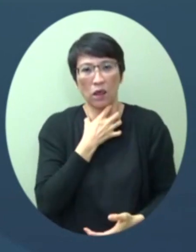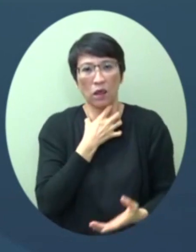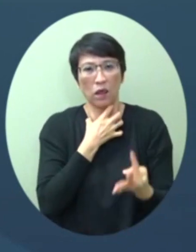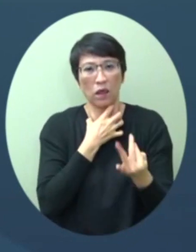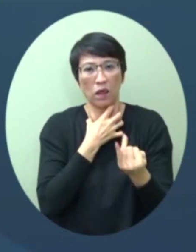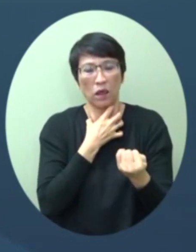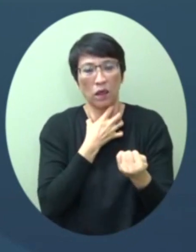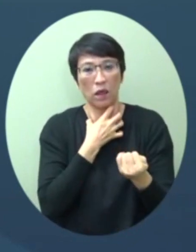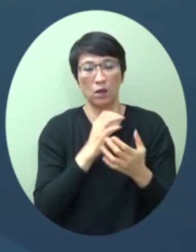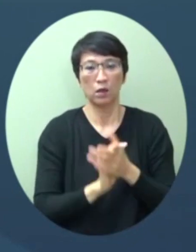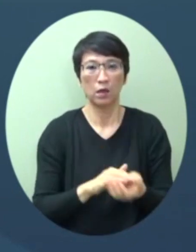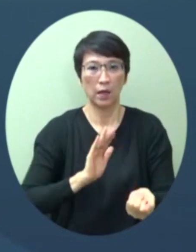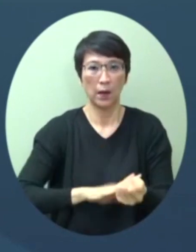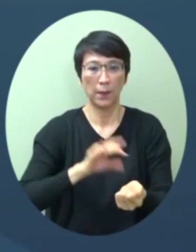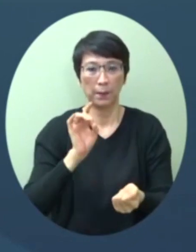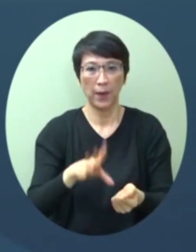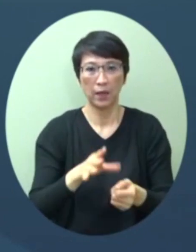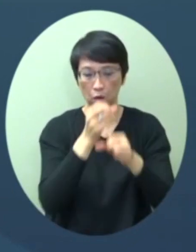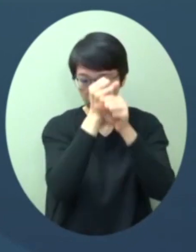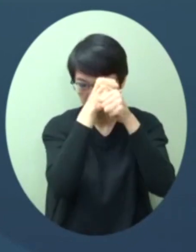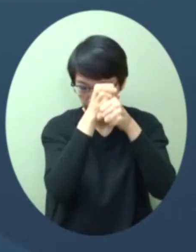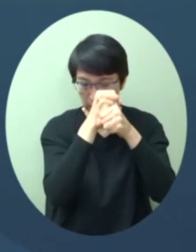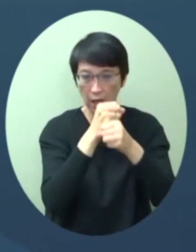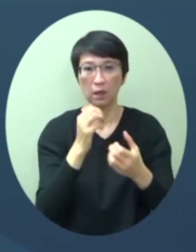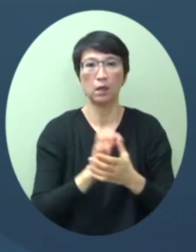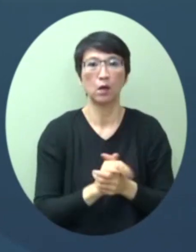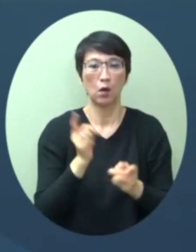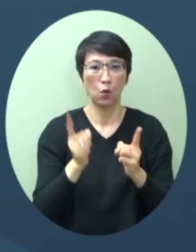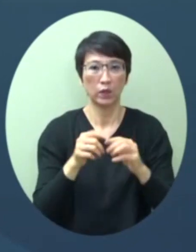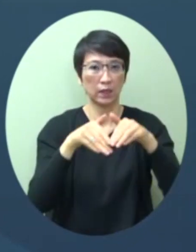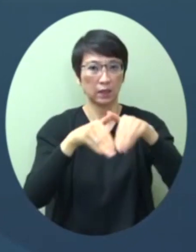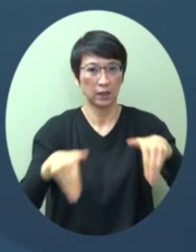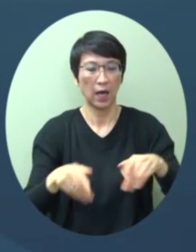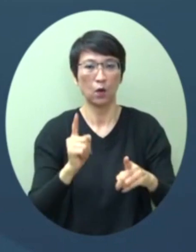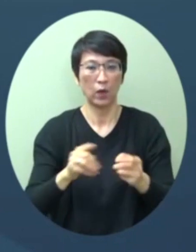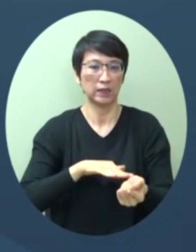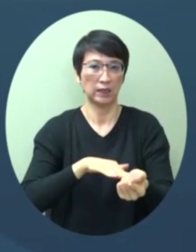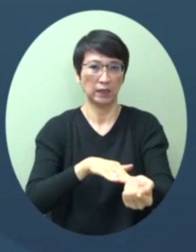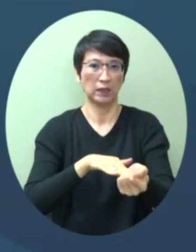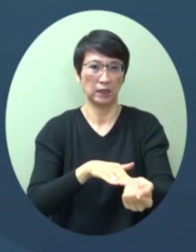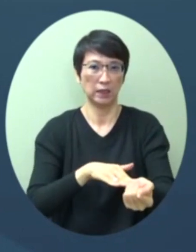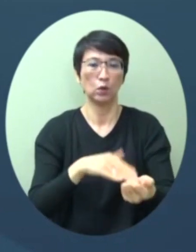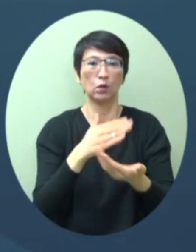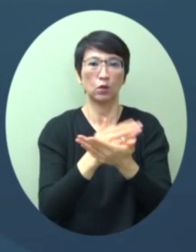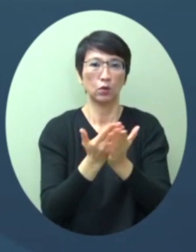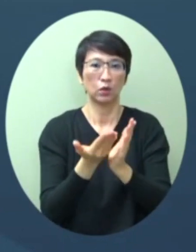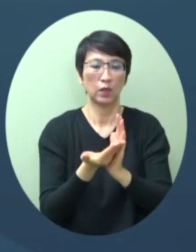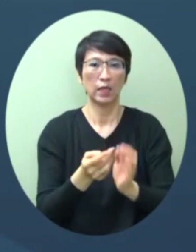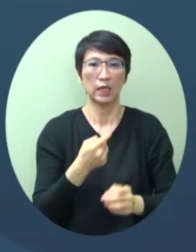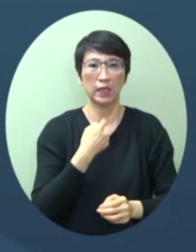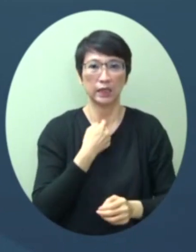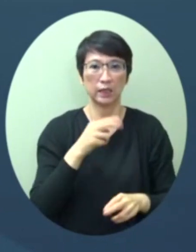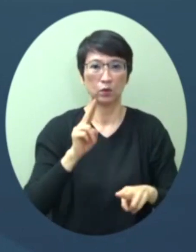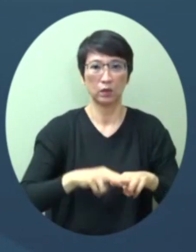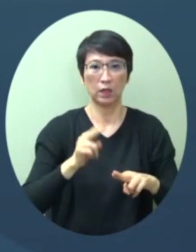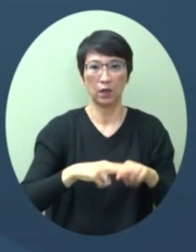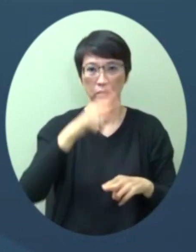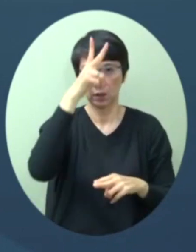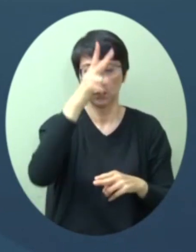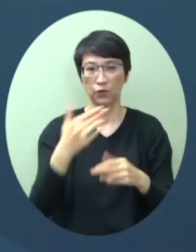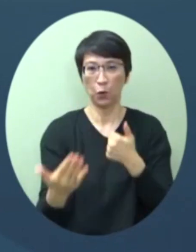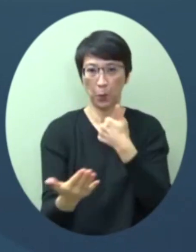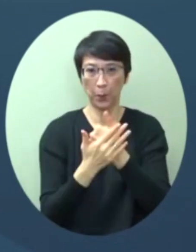无论是病毒检测或者是隔离或者是治疗的设施都需要中央协助